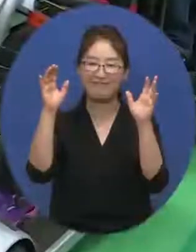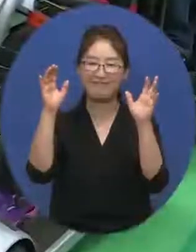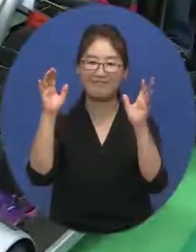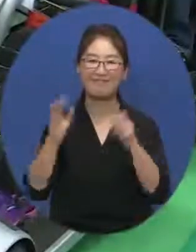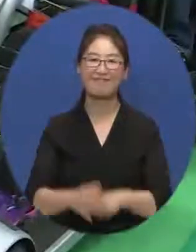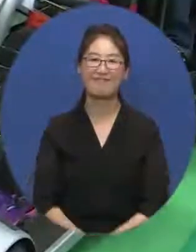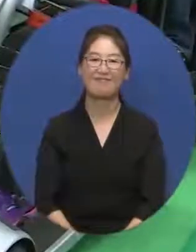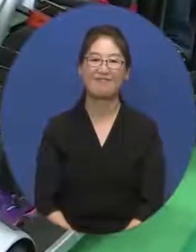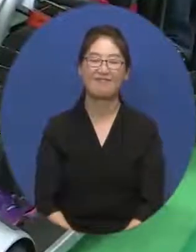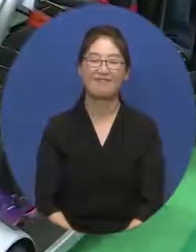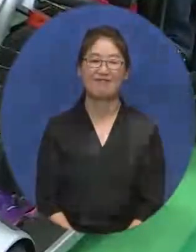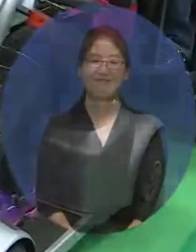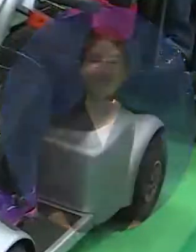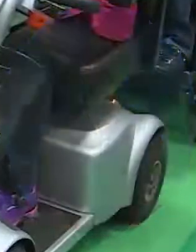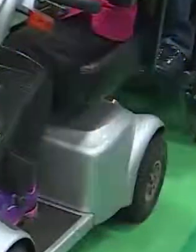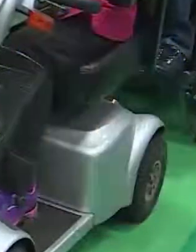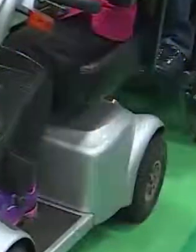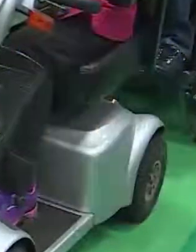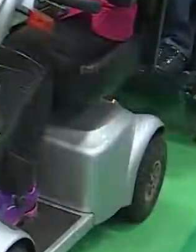자